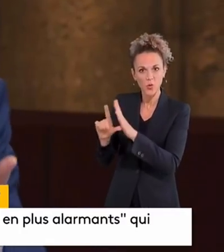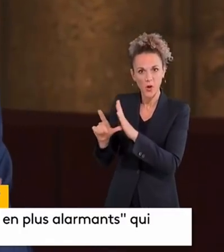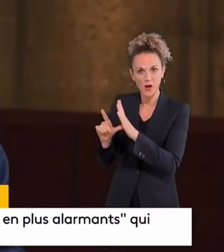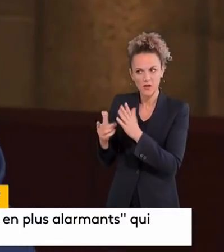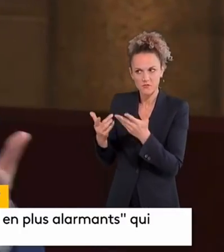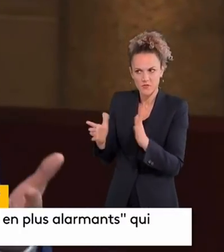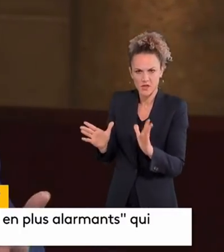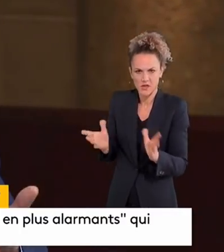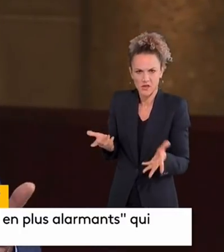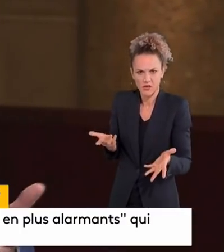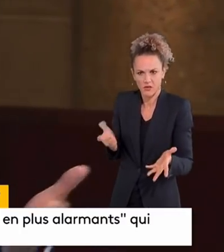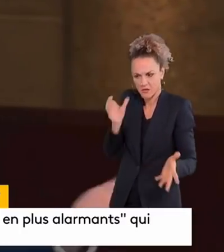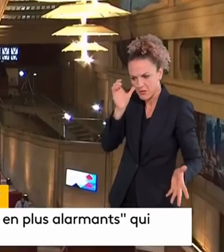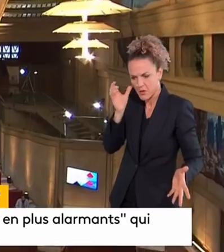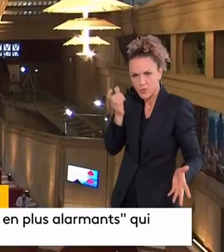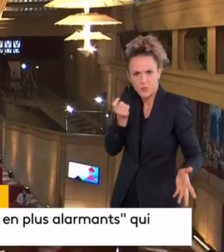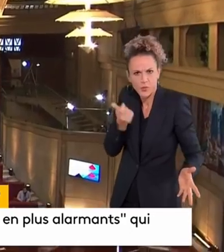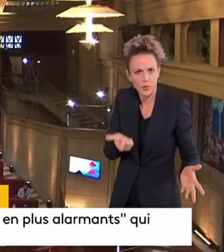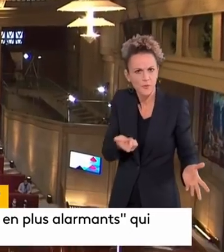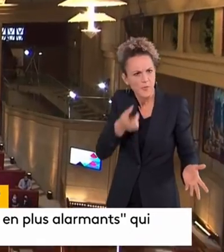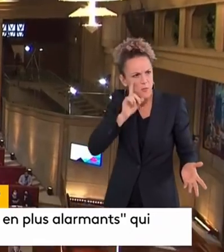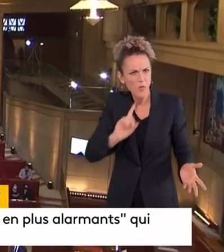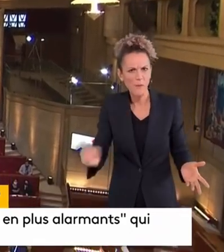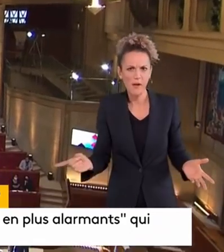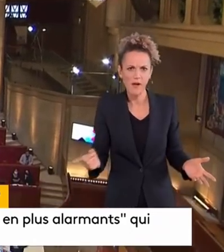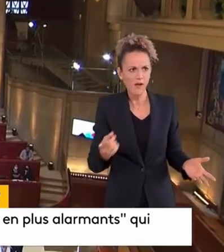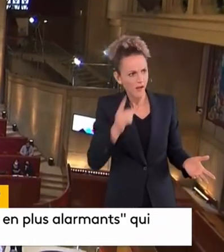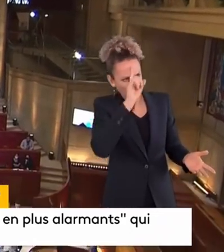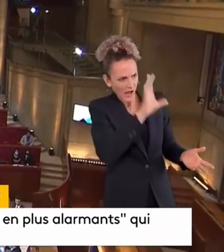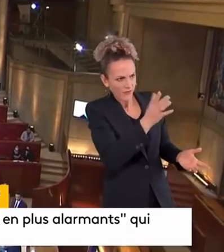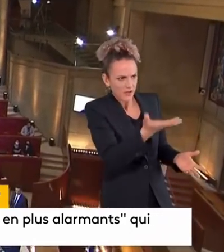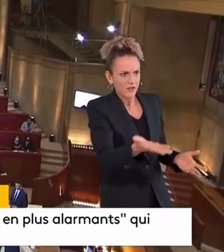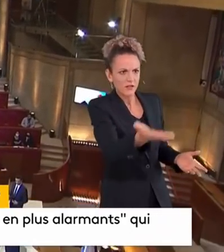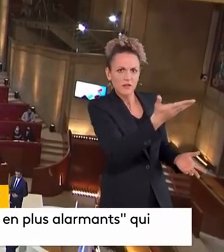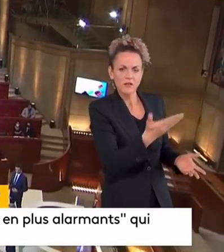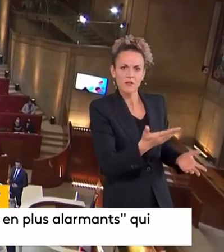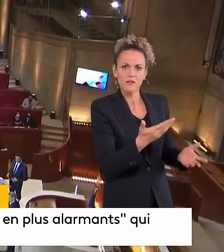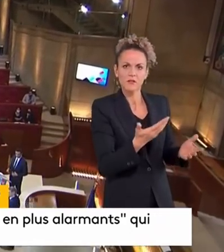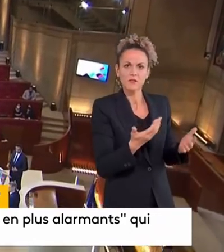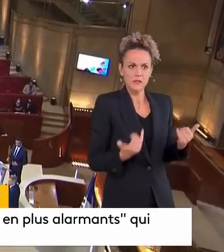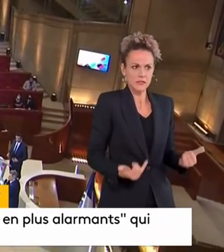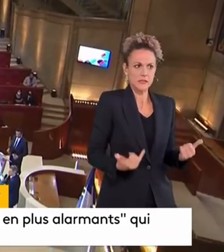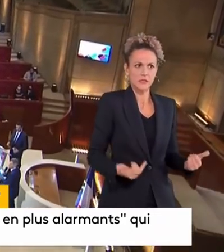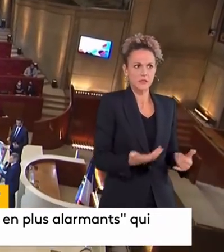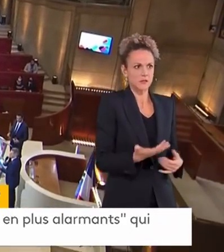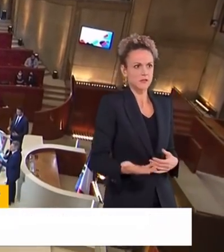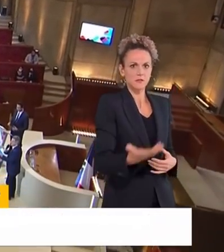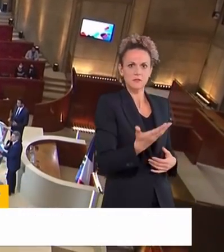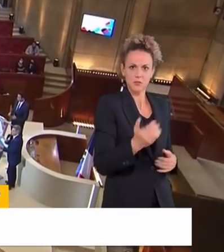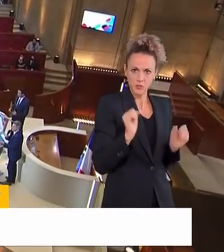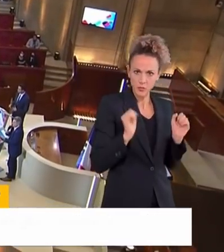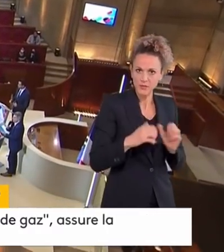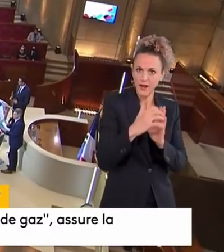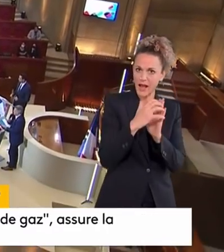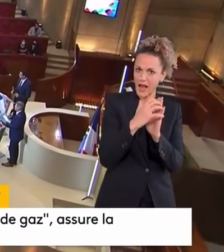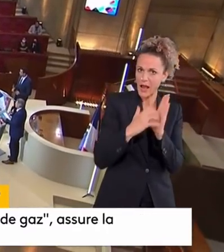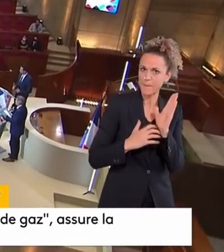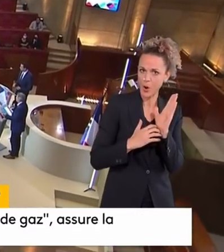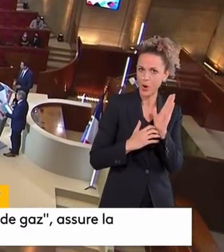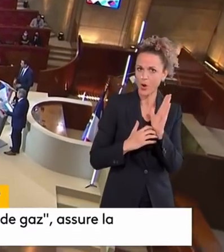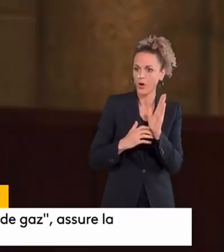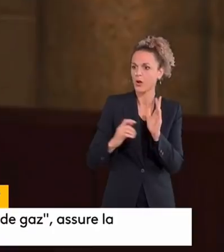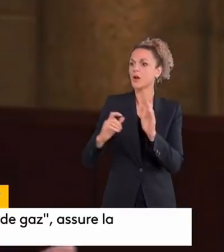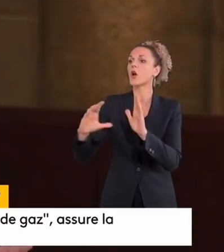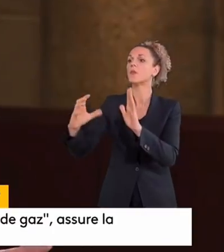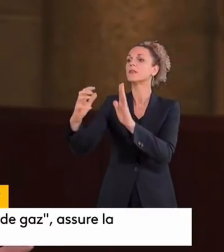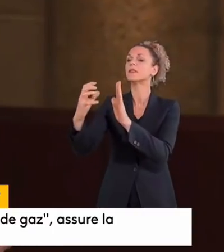à chaque fois les avis du CESE ne seraient pas inscrits dans chaque rapport préliminaire à l'étude d'un texte